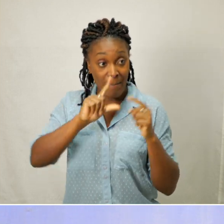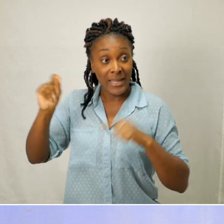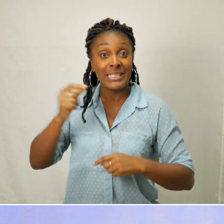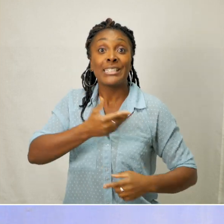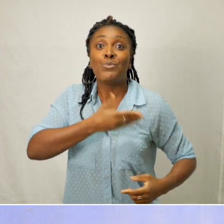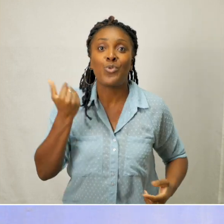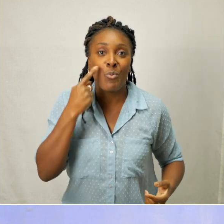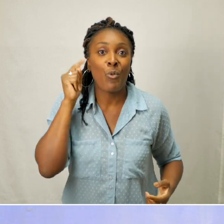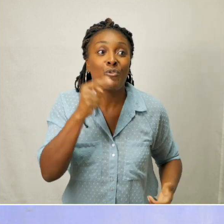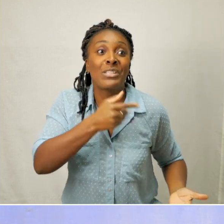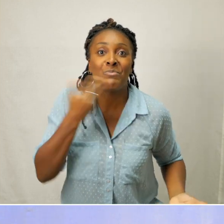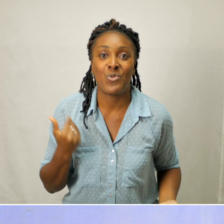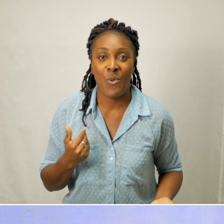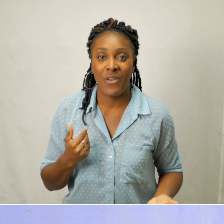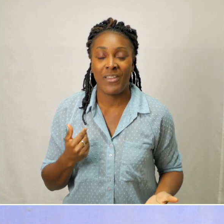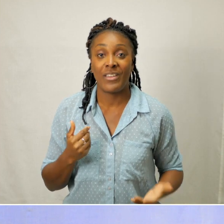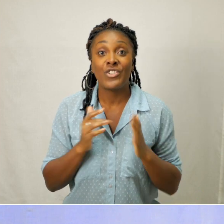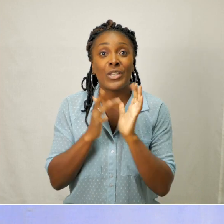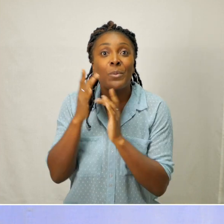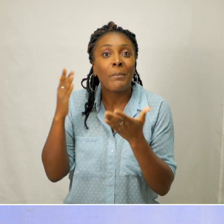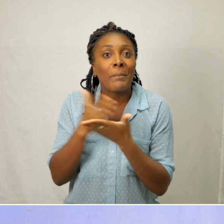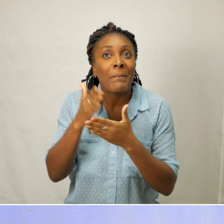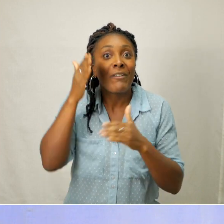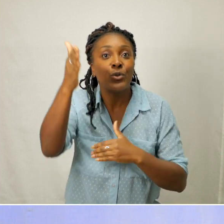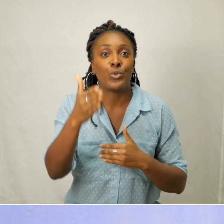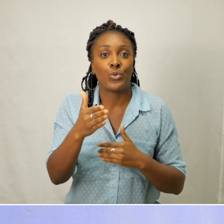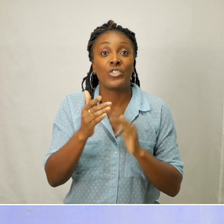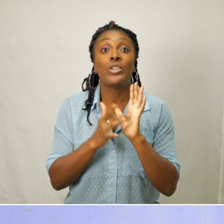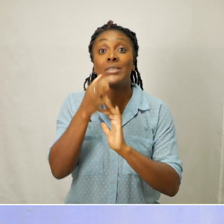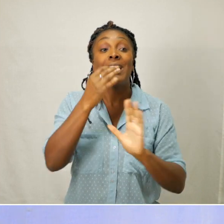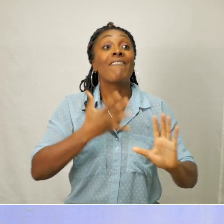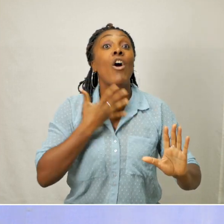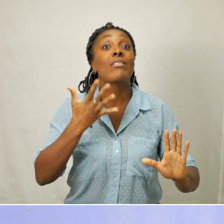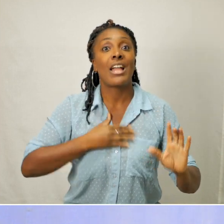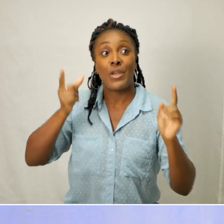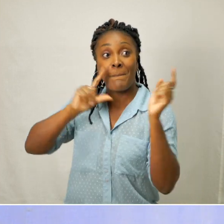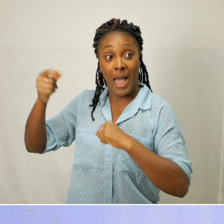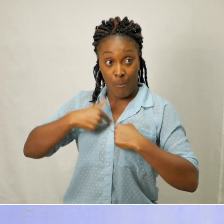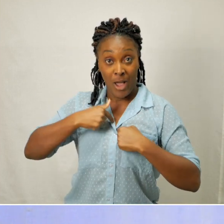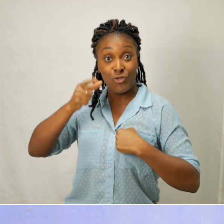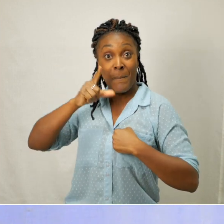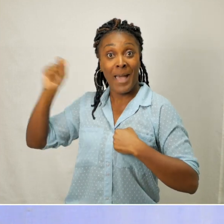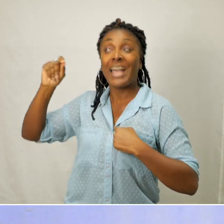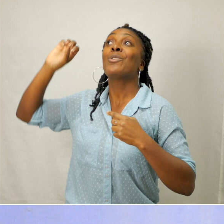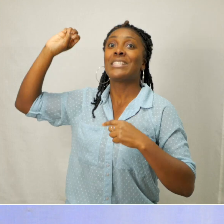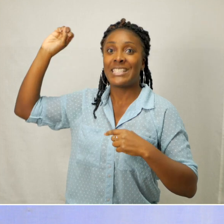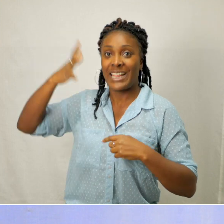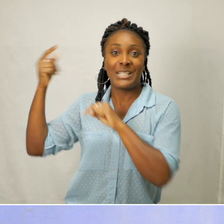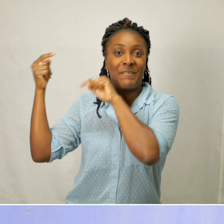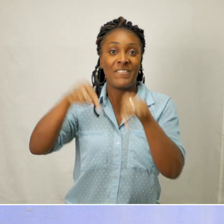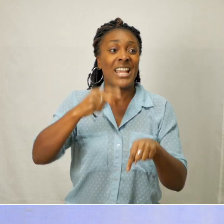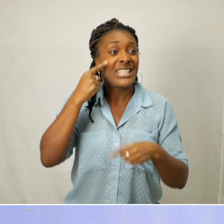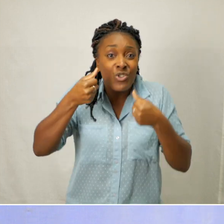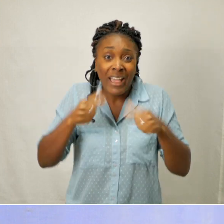un avantage pour vous. Il prépare l'avenir. Il dit l'avantage, c'est que le Saint-Esprit viendra vers vous. Si je ne m'en vais pas, il ne viendra